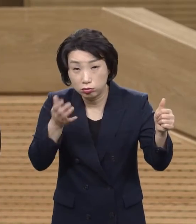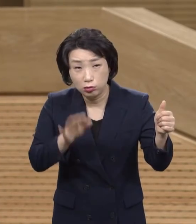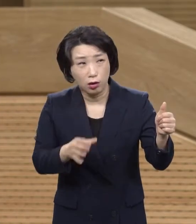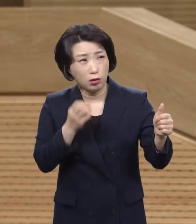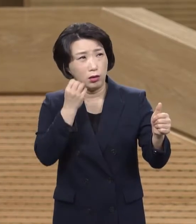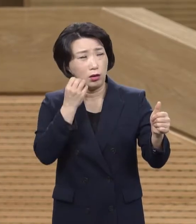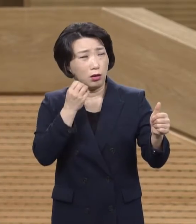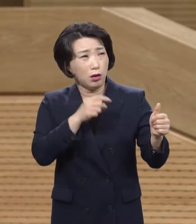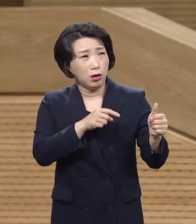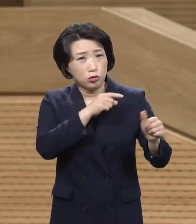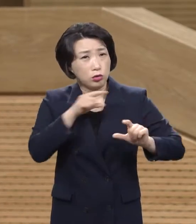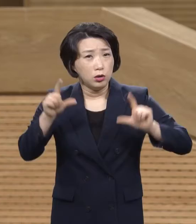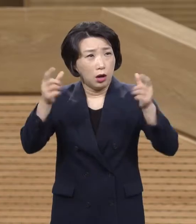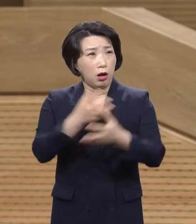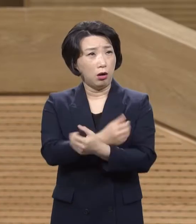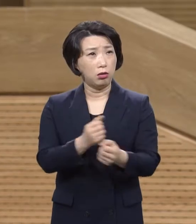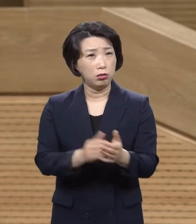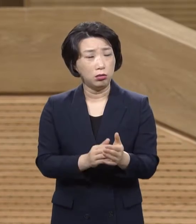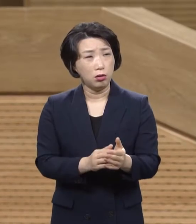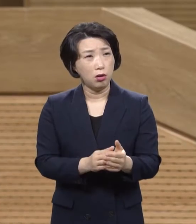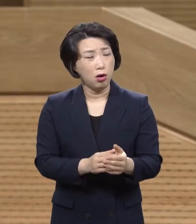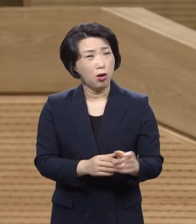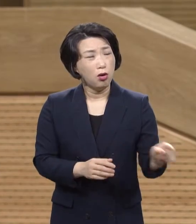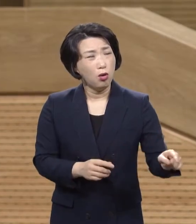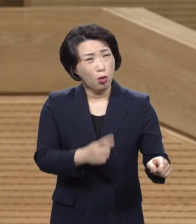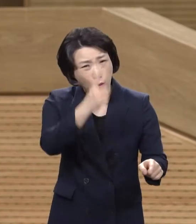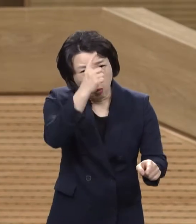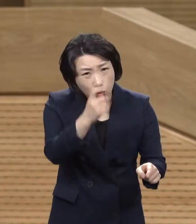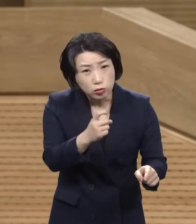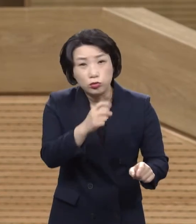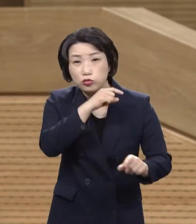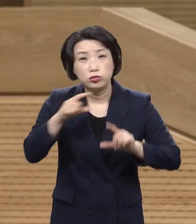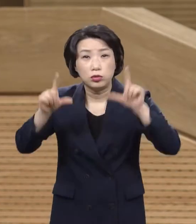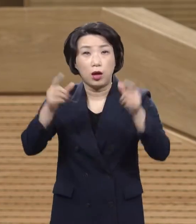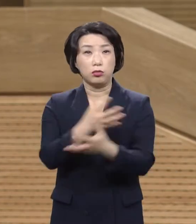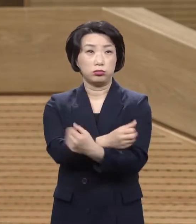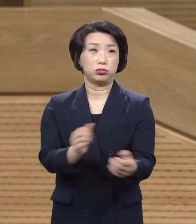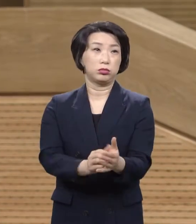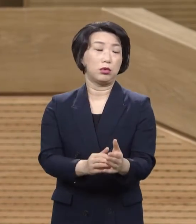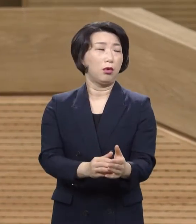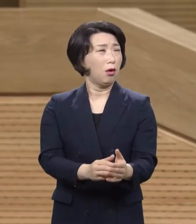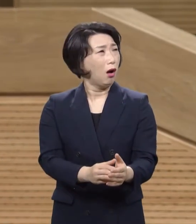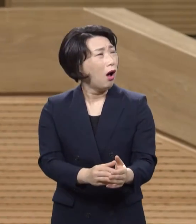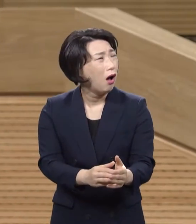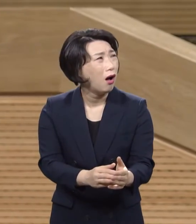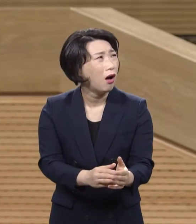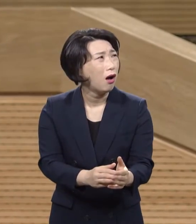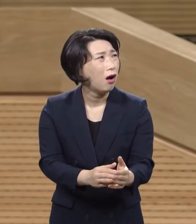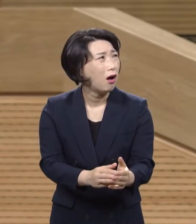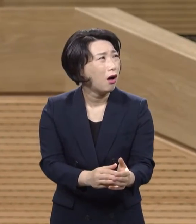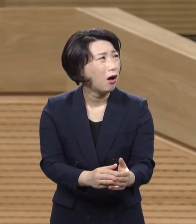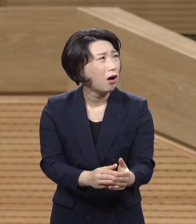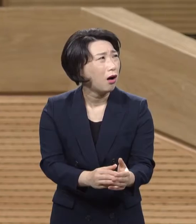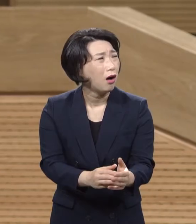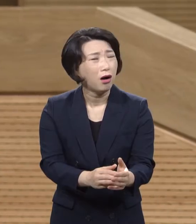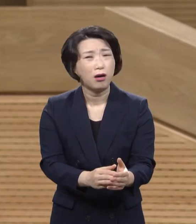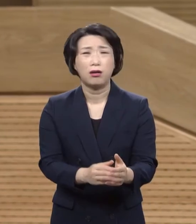뭐 그냥 억지 부리고 주일날 날짜를 잡으신 거예요. 억지 부리고 잡으신 거예요.